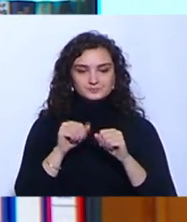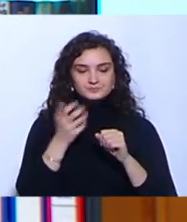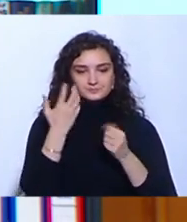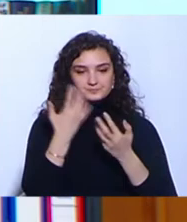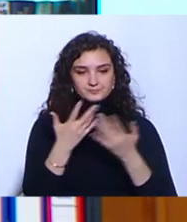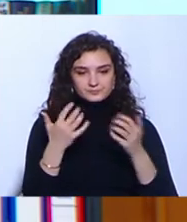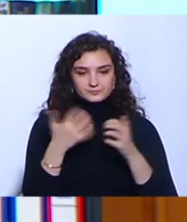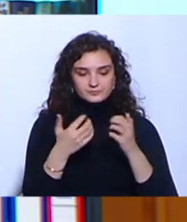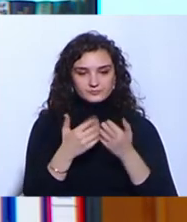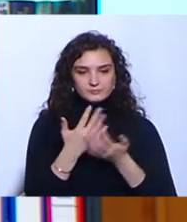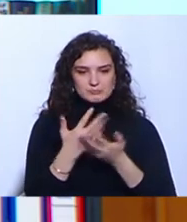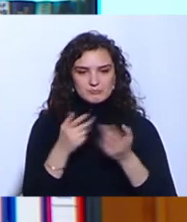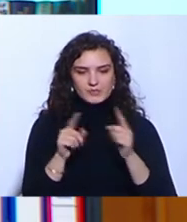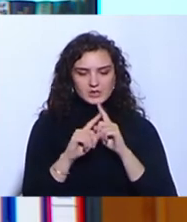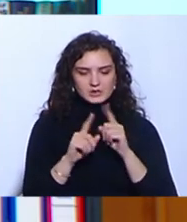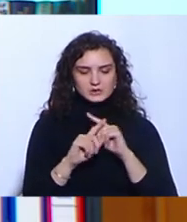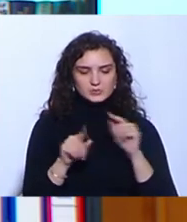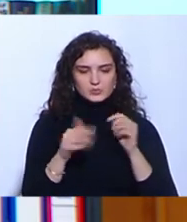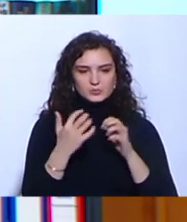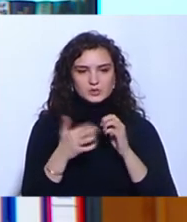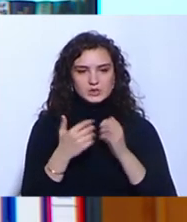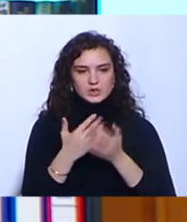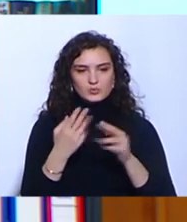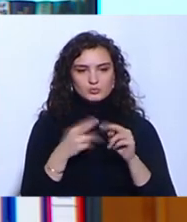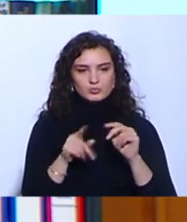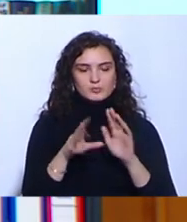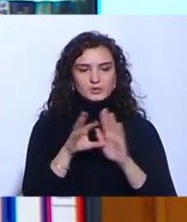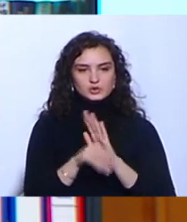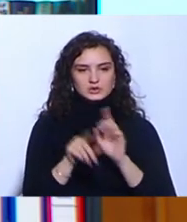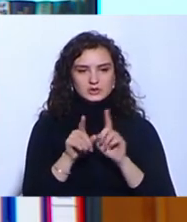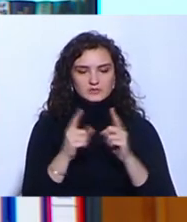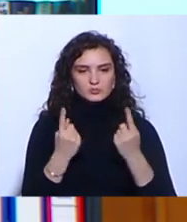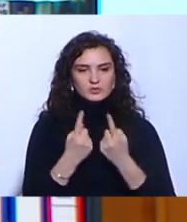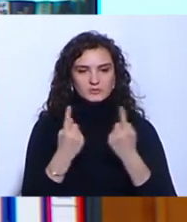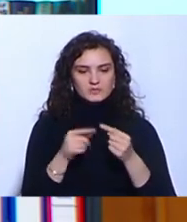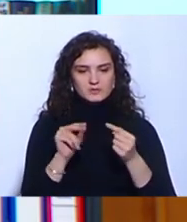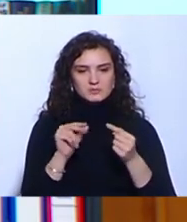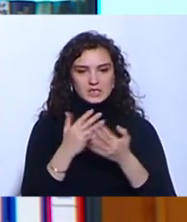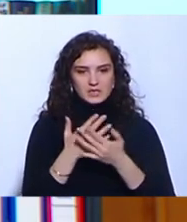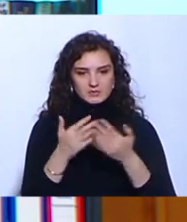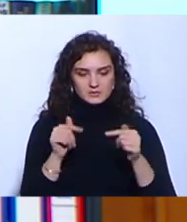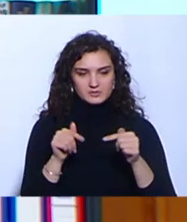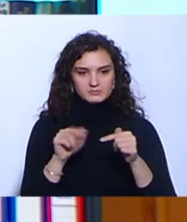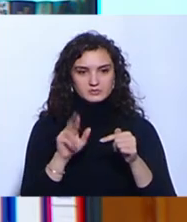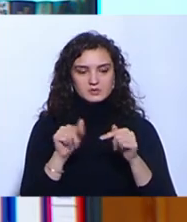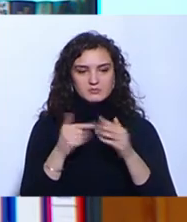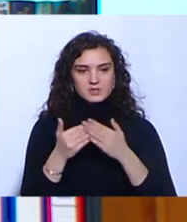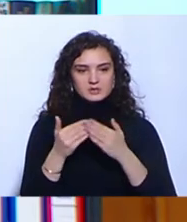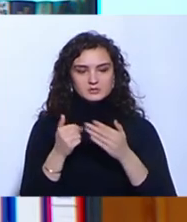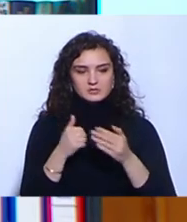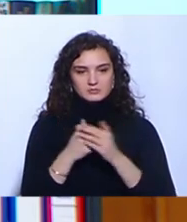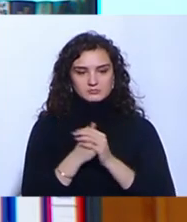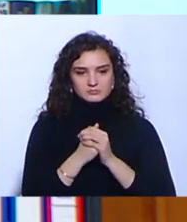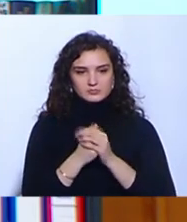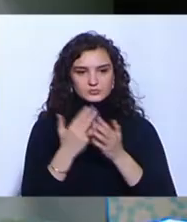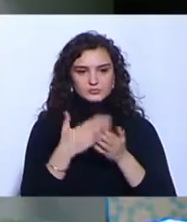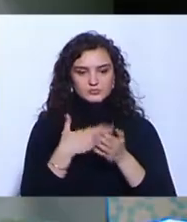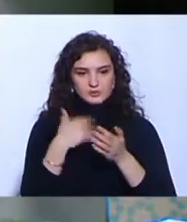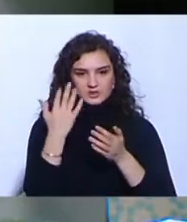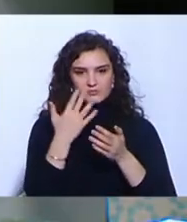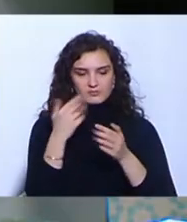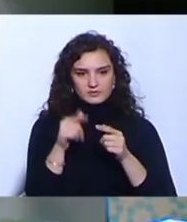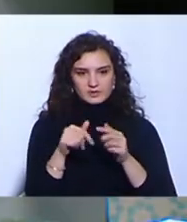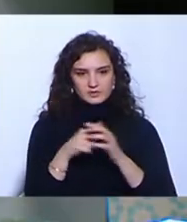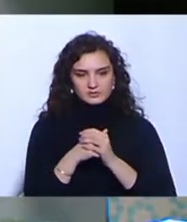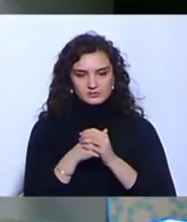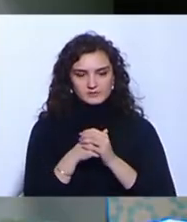და ბოსტნეული, განსაკუთრებული ბოსტნეული, იმიტომ რომ მასში არის ისედაც ბუნებრივად ეს მარილები და მაგალითად თუ ჩვენ